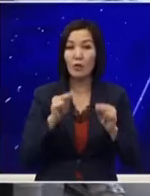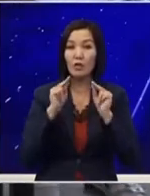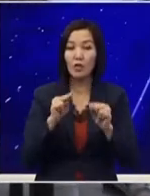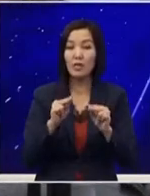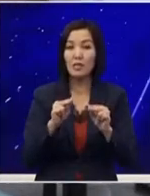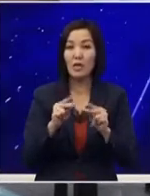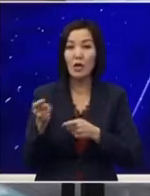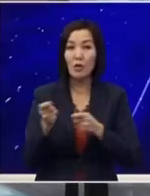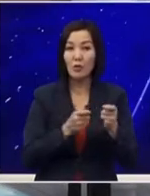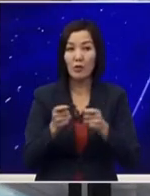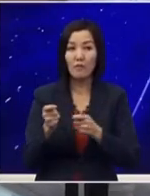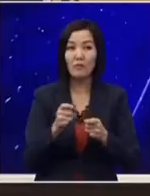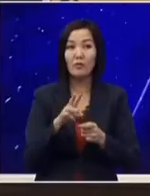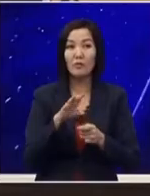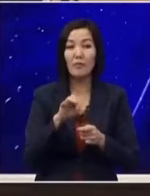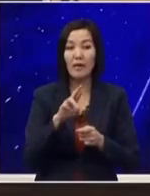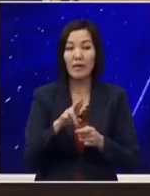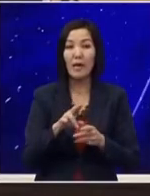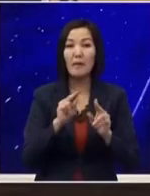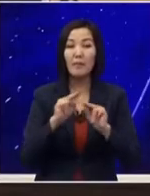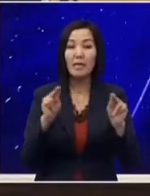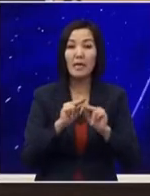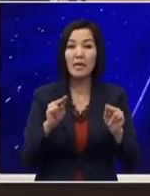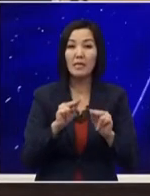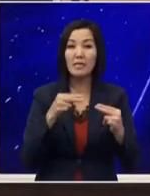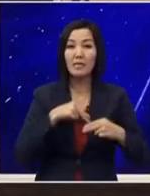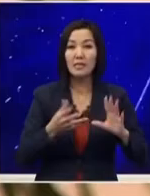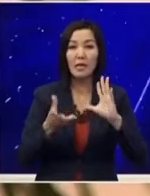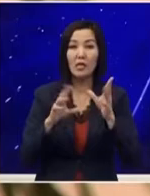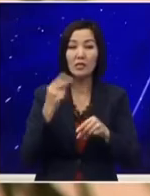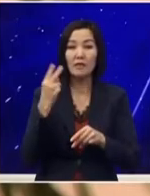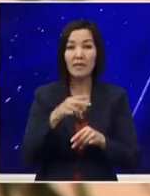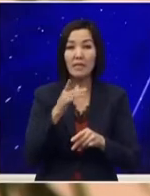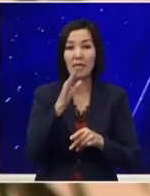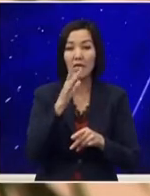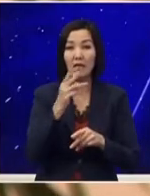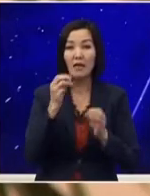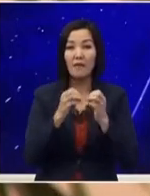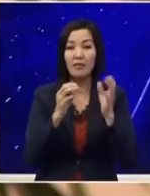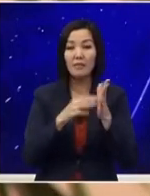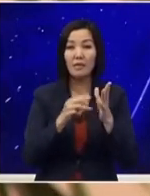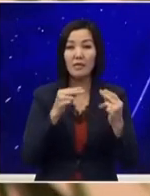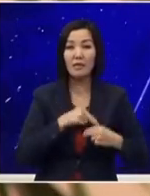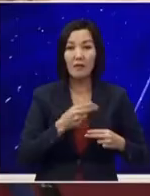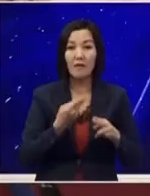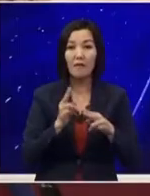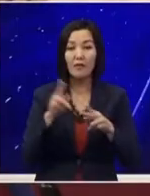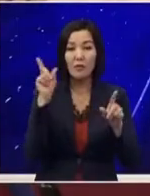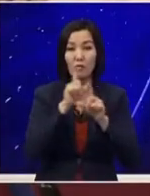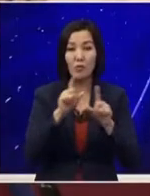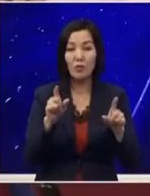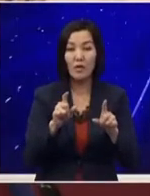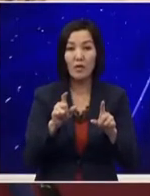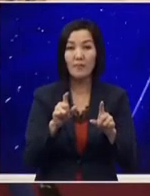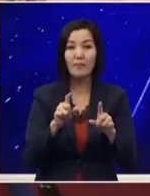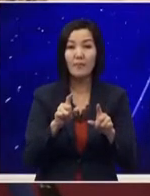принципами и руководствуется Майя Нургалиева. Ее педагогический стаж насчитывает 20 лет, 18 из которых проработала в данном учебном учреждении. За это